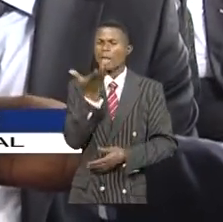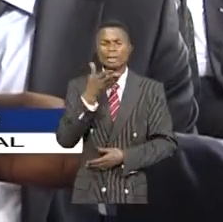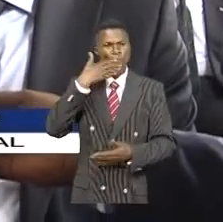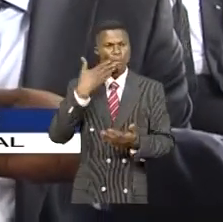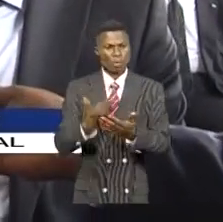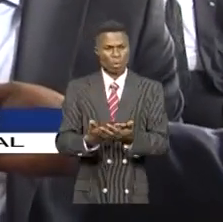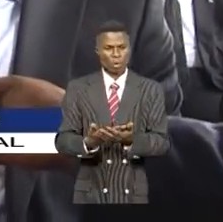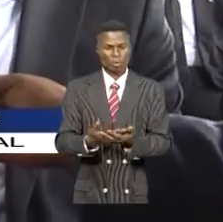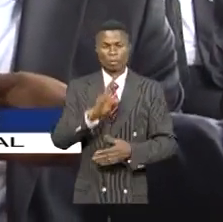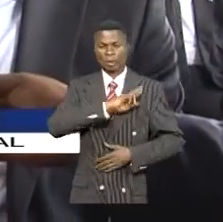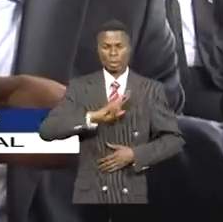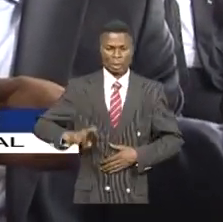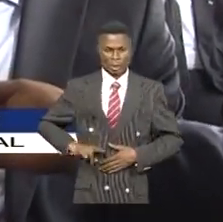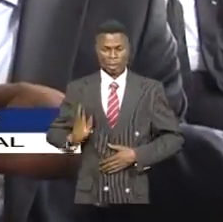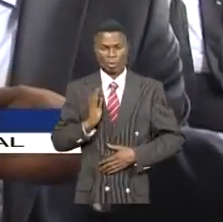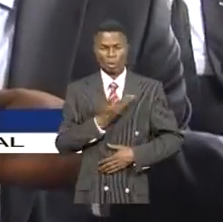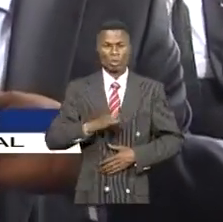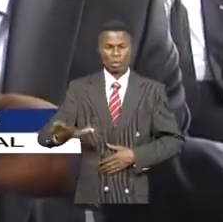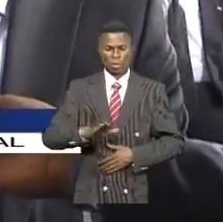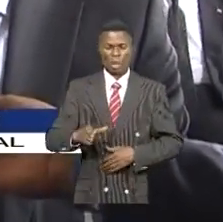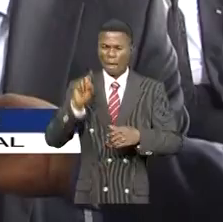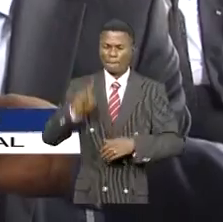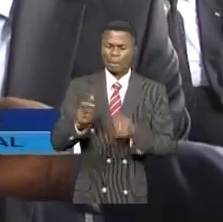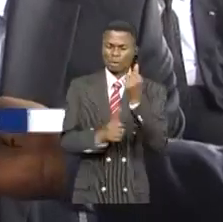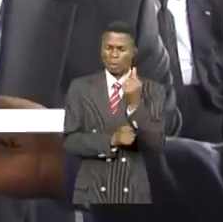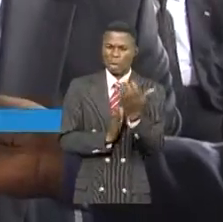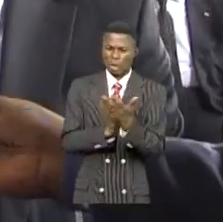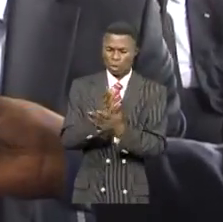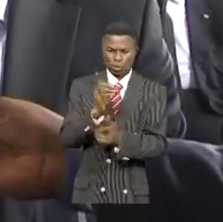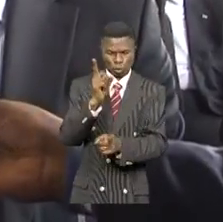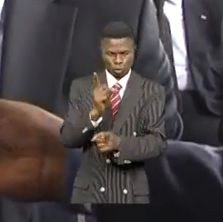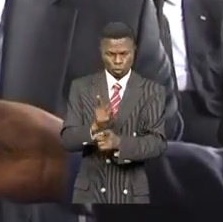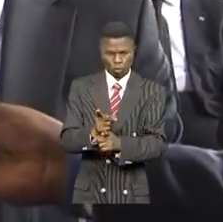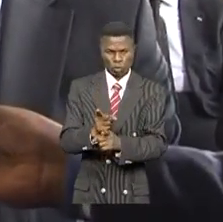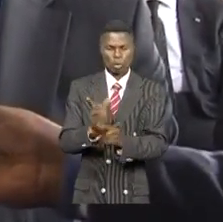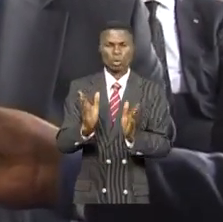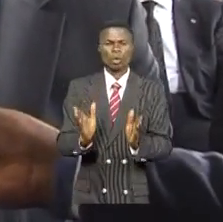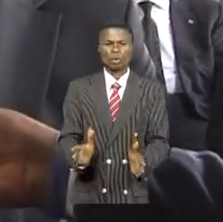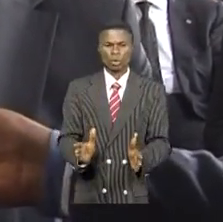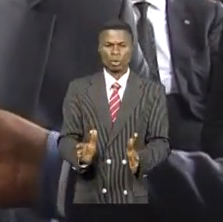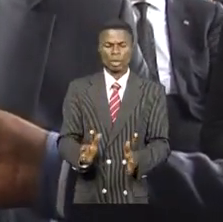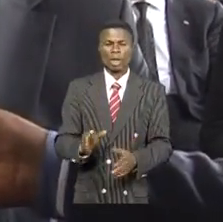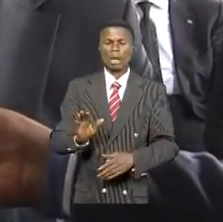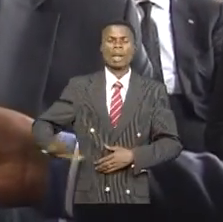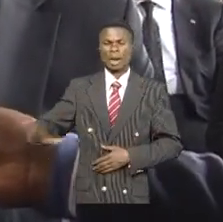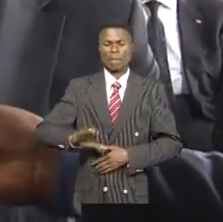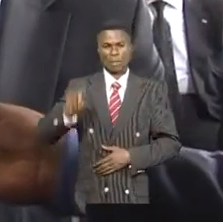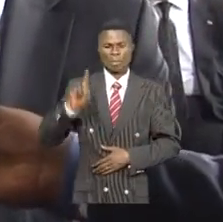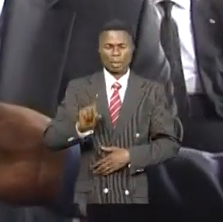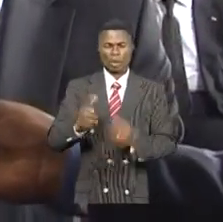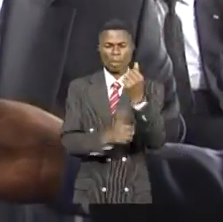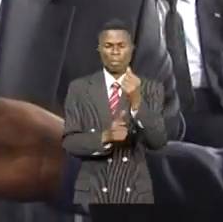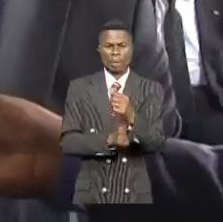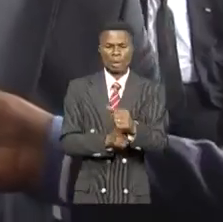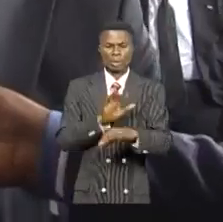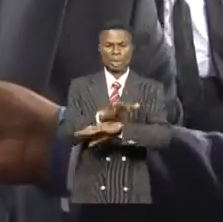où la République a besoin d'hommes intègres, justes. La République n'a pas besoin d'hypocrites,